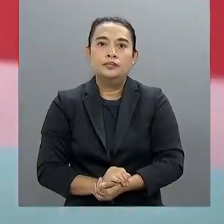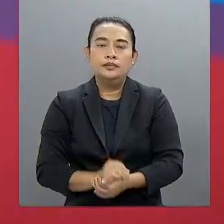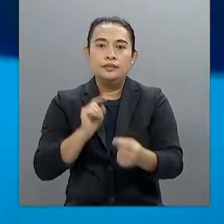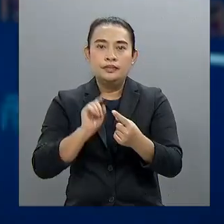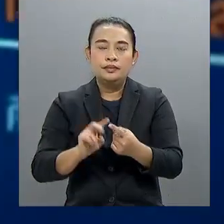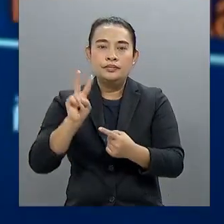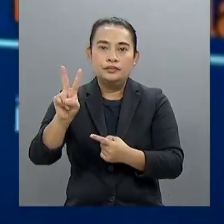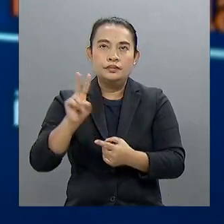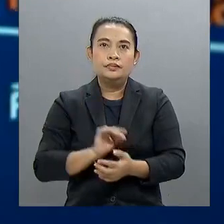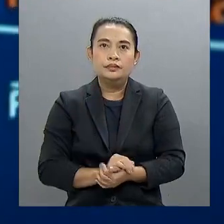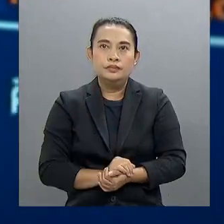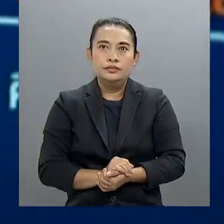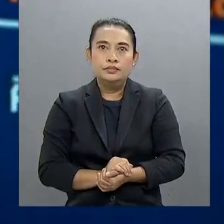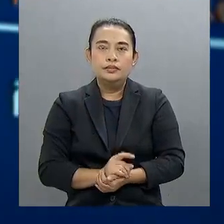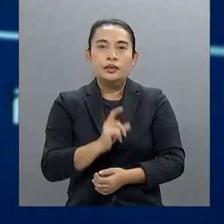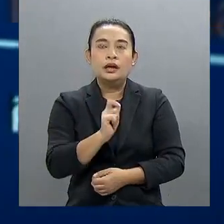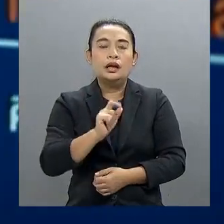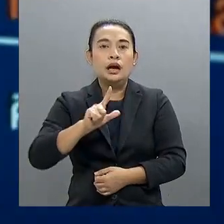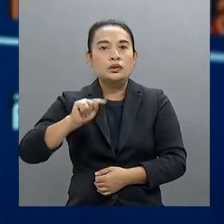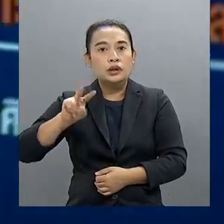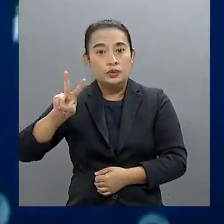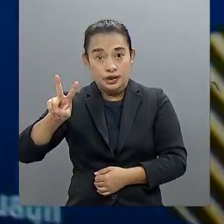ที่อยู่บนแพลตฟอร์มมันจะเป็นแพลตฟอร์มออนไลน์หรือแบบฟอร์มดิจิตอลต่างๆจะเป็นหนังสือจะเป็นพอดแคสต์นะครับอ่าเนื้อหาที่อยู่บนรายการต่างๆเอาทีวีเนี่ยมันสามารถทำให้เป็นเป็นหลักสูตรที่ที่สามารถปริ้นออกมาเป็นด็อกเตอร์เม้นต์หรือสามารถที่จะไปเป็นเนื้อหาบนพอดแคสต์ที่แบบให้เด็กๆจัดใช้ที่ปลอดแคปเจอร์เขาจัดได้นะครับอันนี้อันหนึ่งอันที่สองคือเนื้อหาบัวนี่ATVเนี่ยจะจะต้องทันสมัยจะต้องตอบโจทย์จะต้องตอบวัตถุประสงค์ตอบกิสนาการของผู้เรียนได้นะครับเราถามแล้วทำให้มาผสมสำคัญสำคัญมากครับแล้วเราก็จะทำข้อสำคัญๆสำคัญกับเด็กๆว่าอะโตขึ้นอยากเป็นอะไรนะครับเด็กๆก็จะตอบว่ามันมีมันมีบอกว่ามันนี้อาชีพยอดฮิตสำคัญสำคัญเช่น